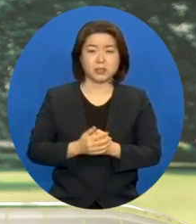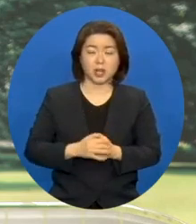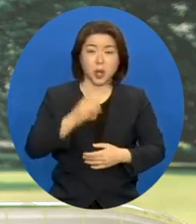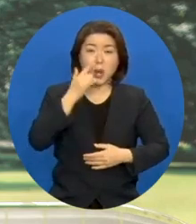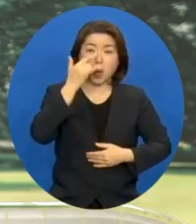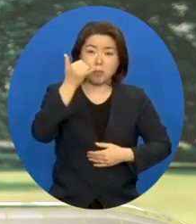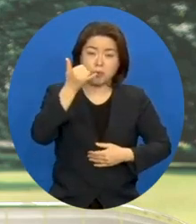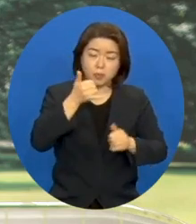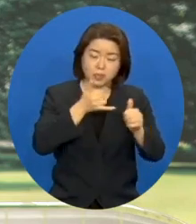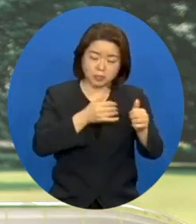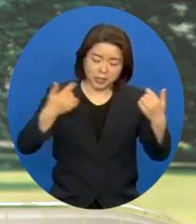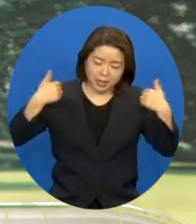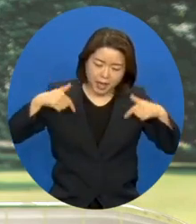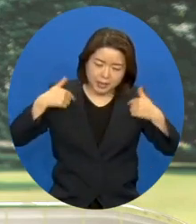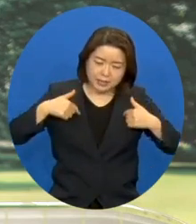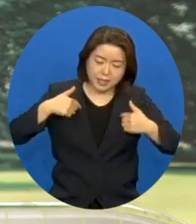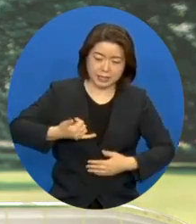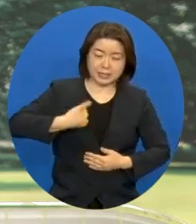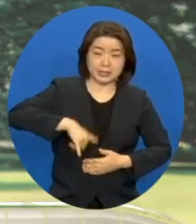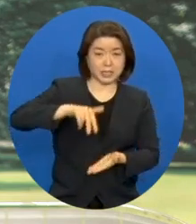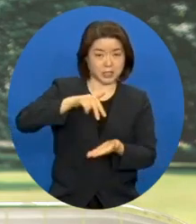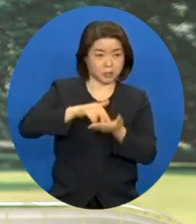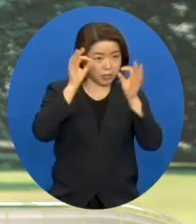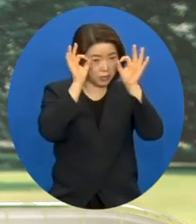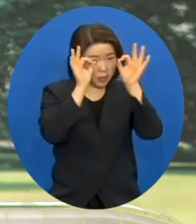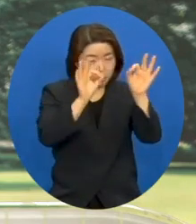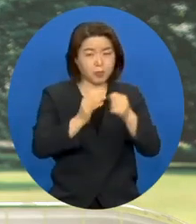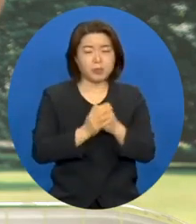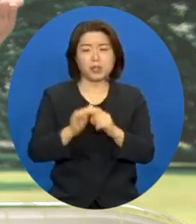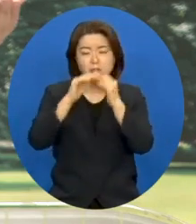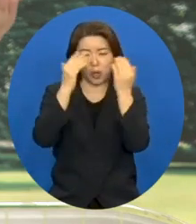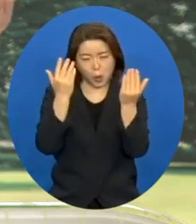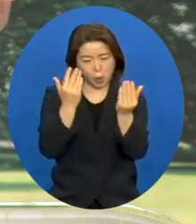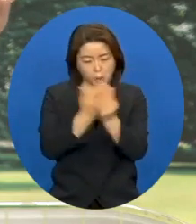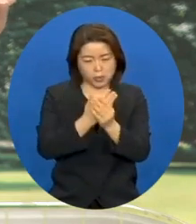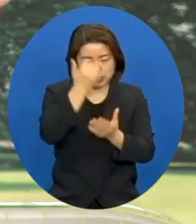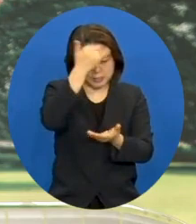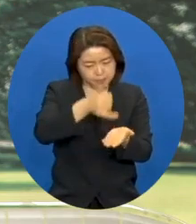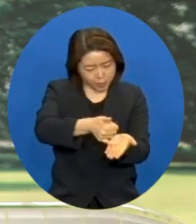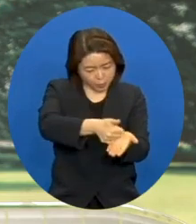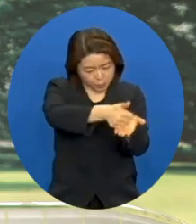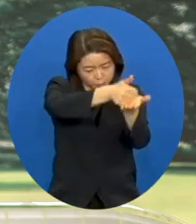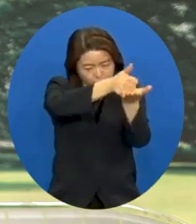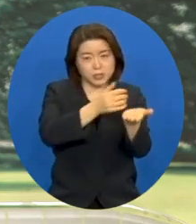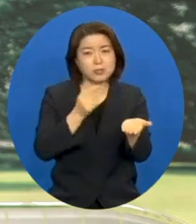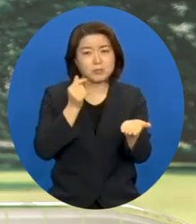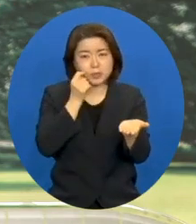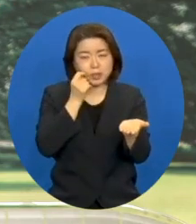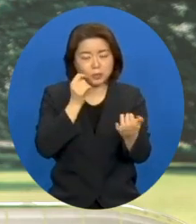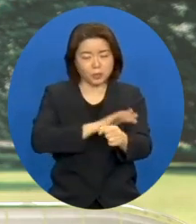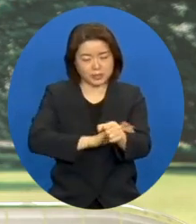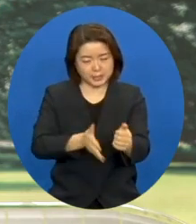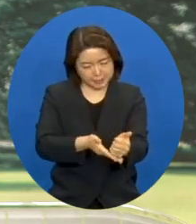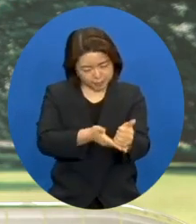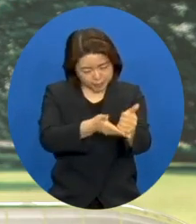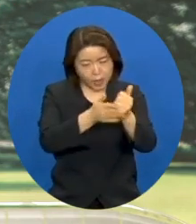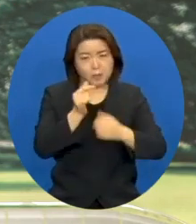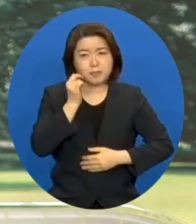부모님에게는 언제나 자녀의 입장에서 보면 온전히 공경해드리지 못하고 잘 섬겨드리지